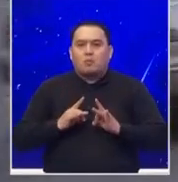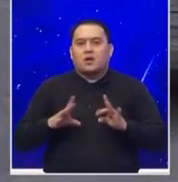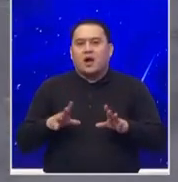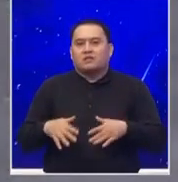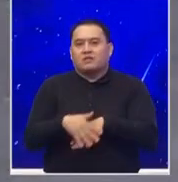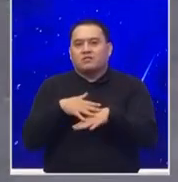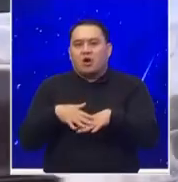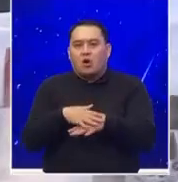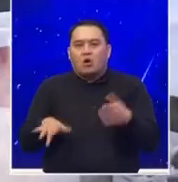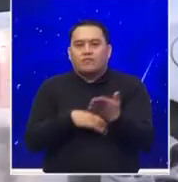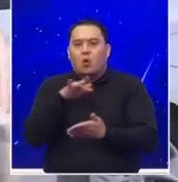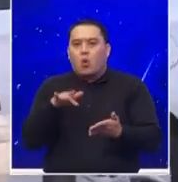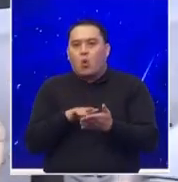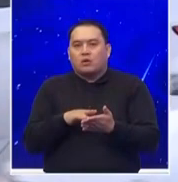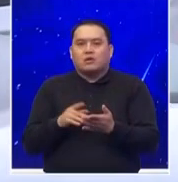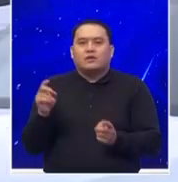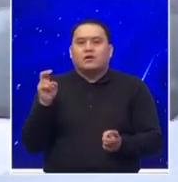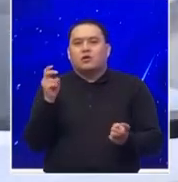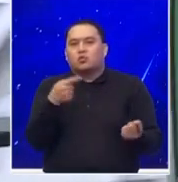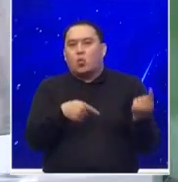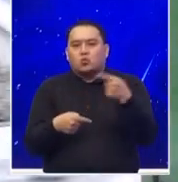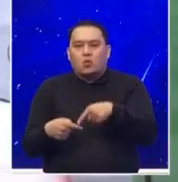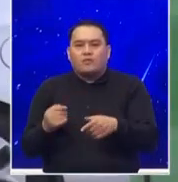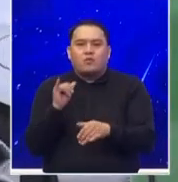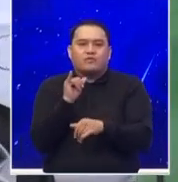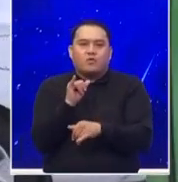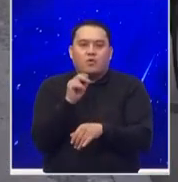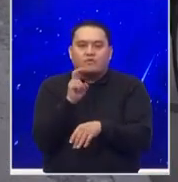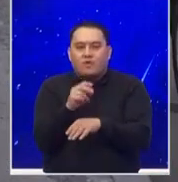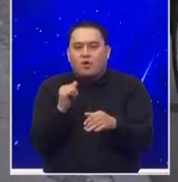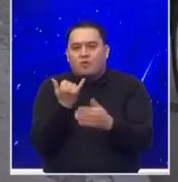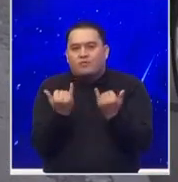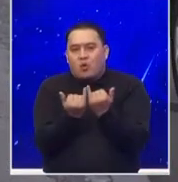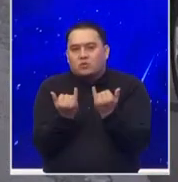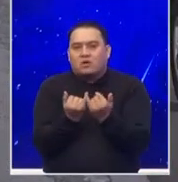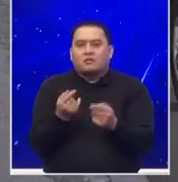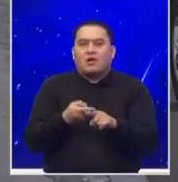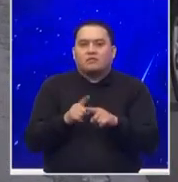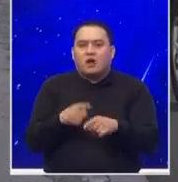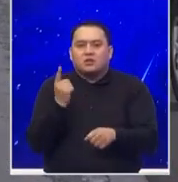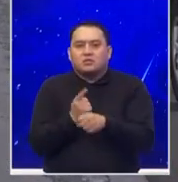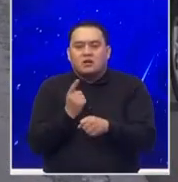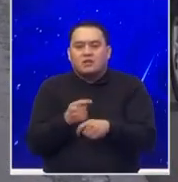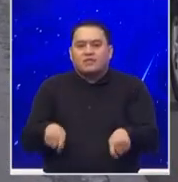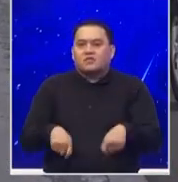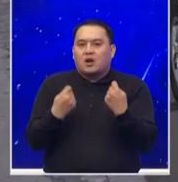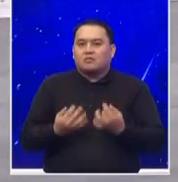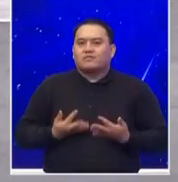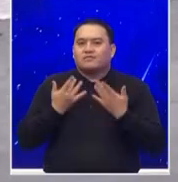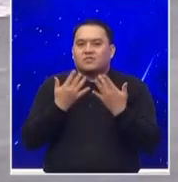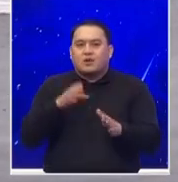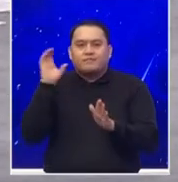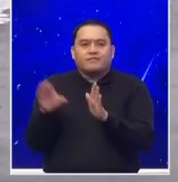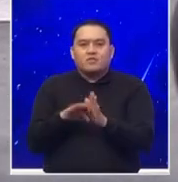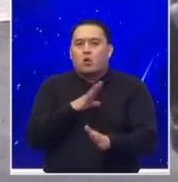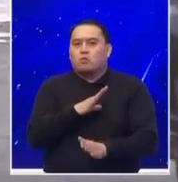что в праздничные дни жители города и близлежащих районов нарушали ограничительные меры, не соблюдая требования санитарного